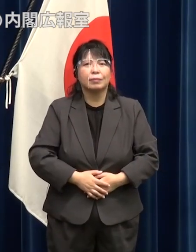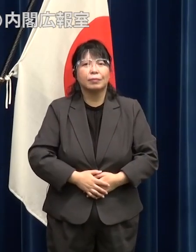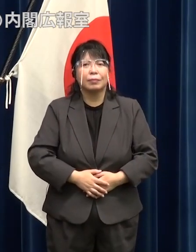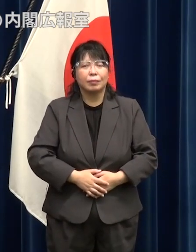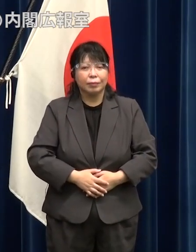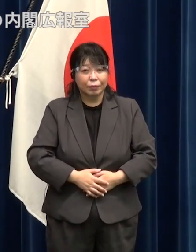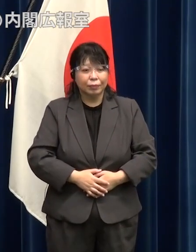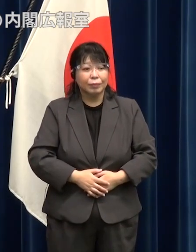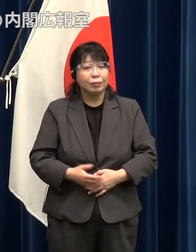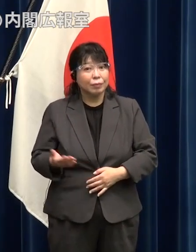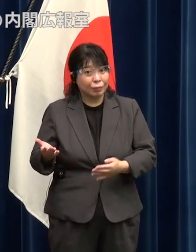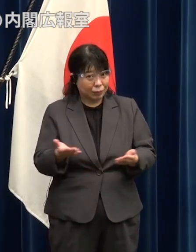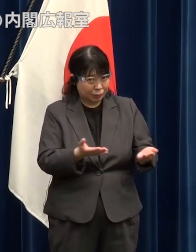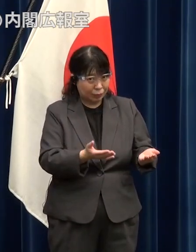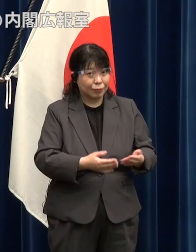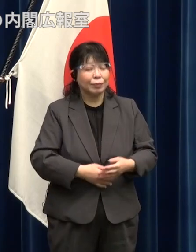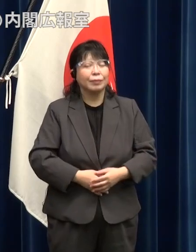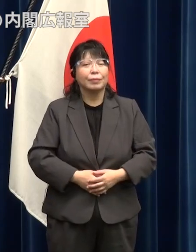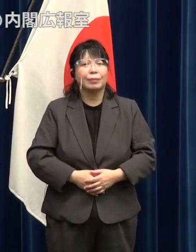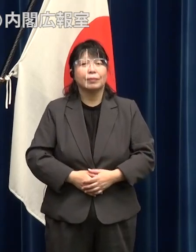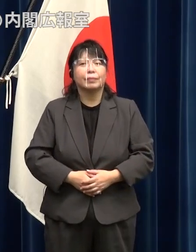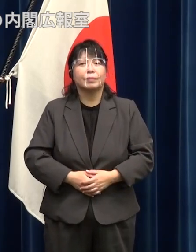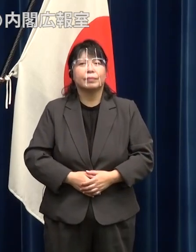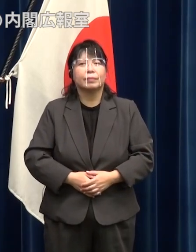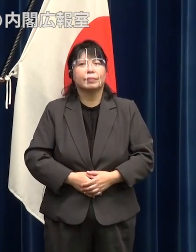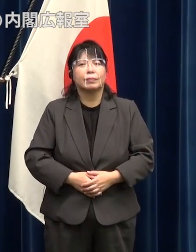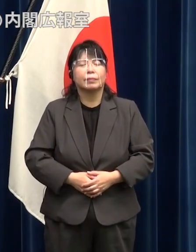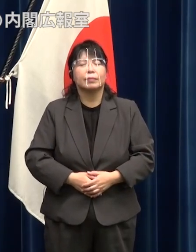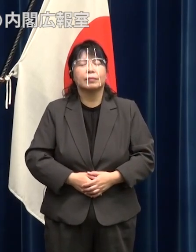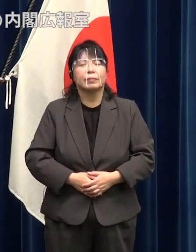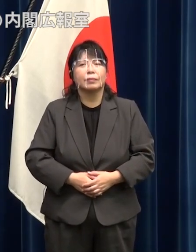新聞の岡田さん。